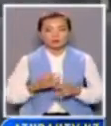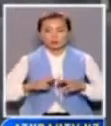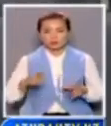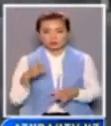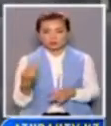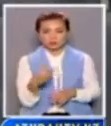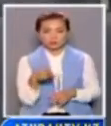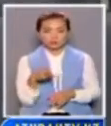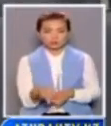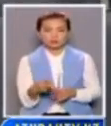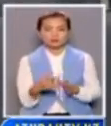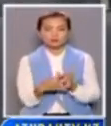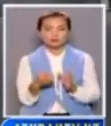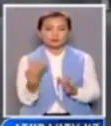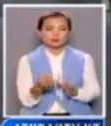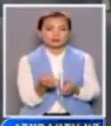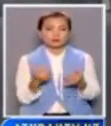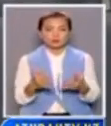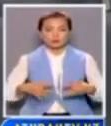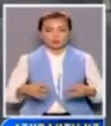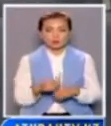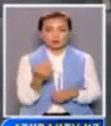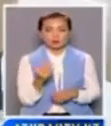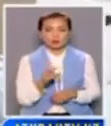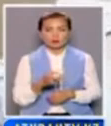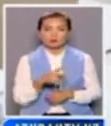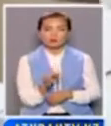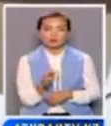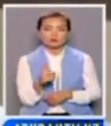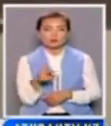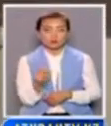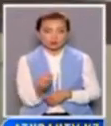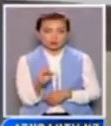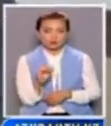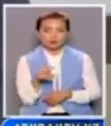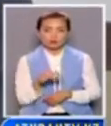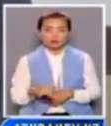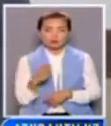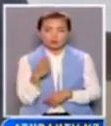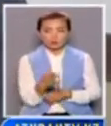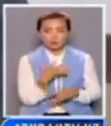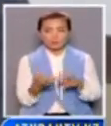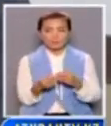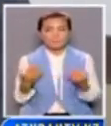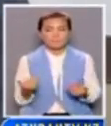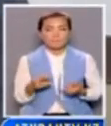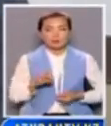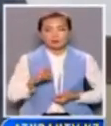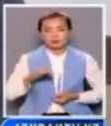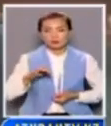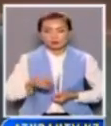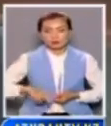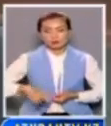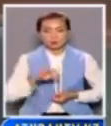помощи 3904 нуждающимся Курмангазинского, Кызылкагинского и Индерского районов. Кроме того, Мактаральский